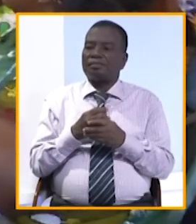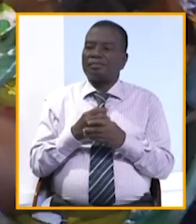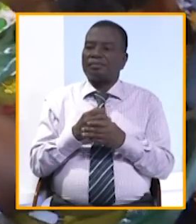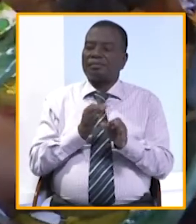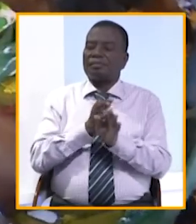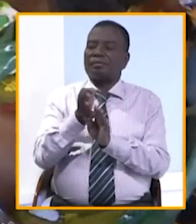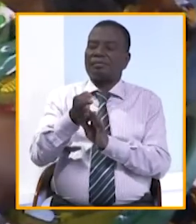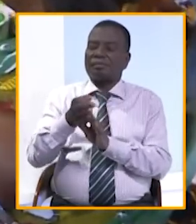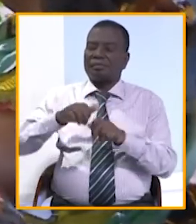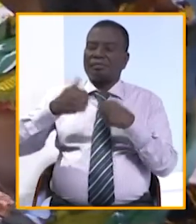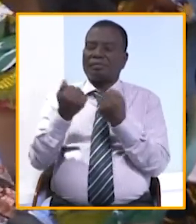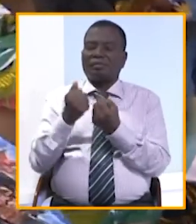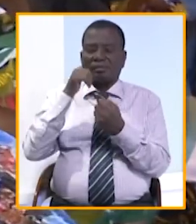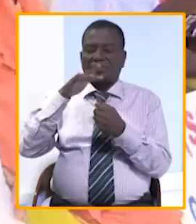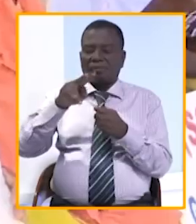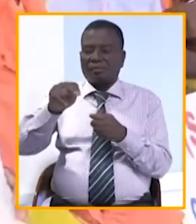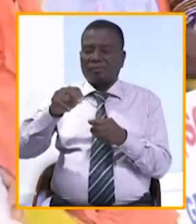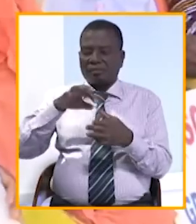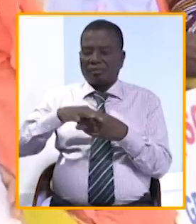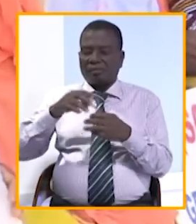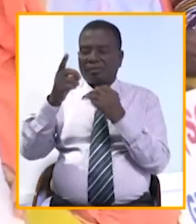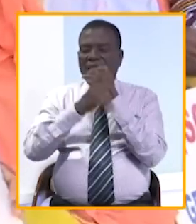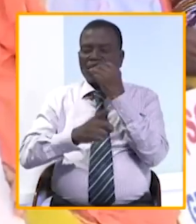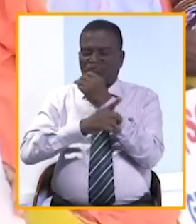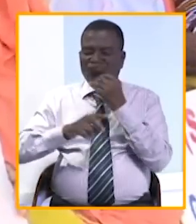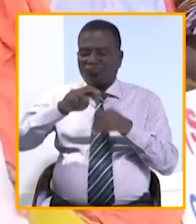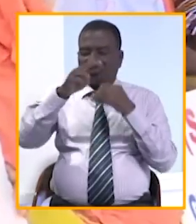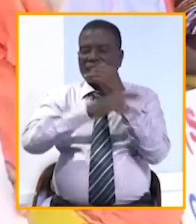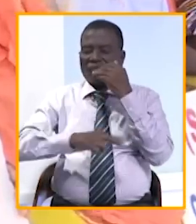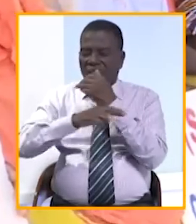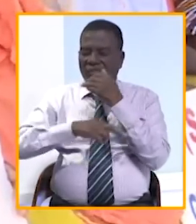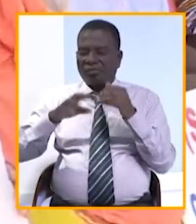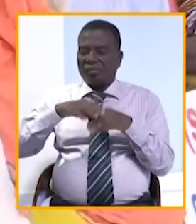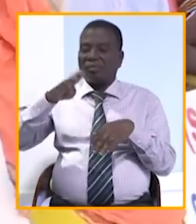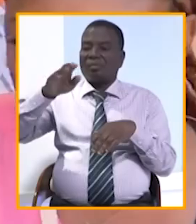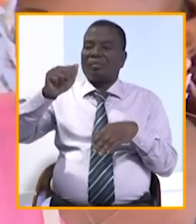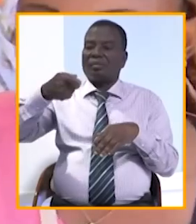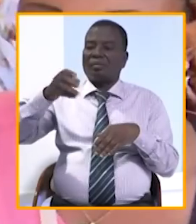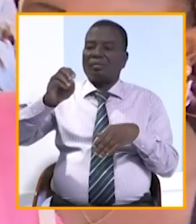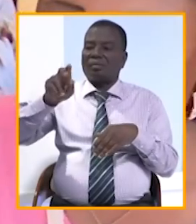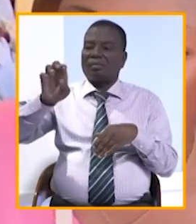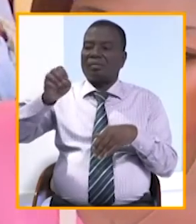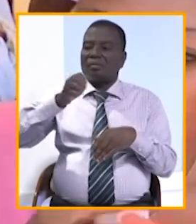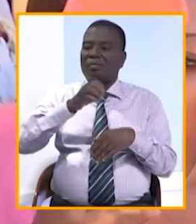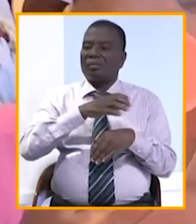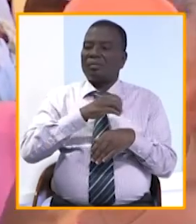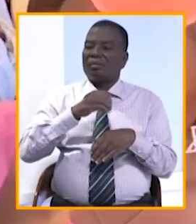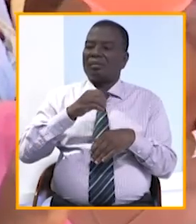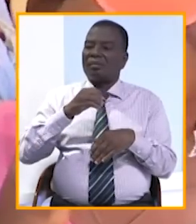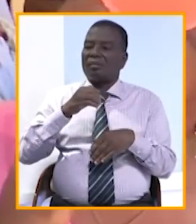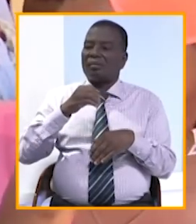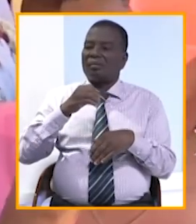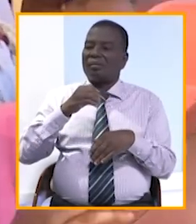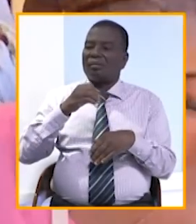Fêtière des associations féminines des départements de la région de la Bagoué, la Fédération des groupements et associations féminines,